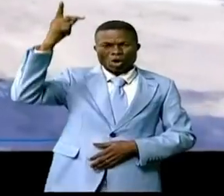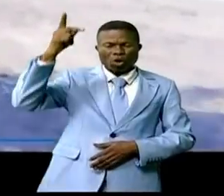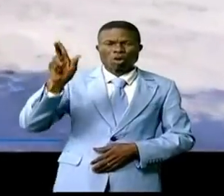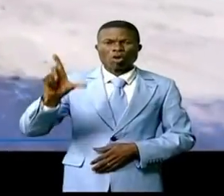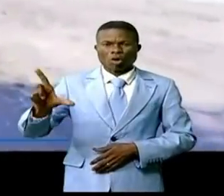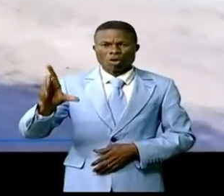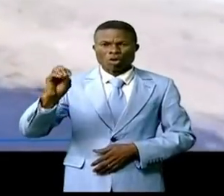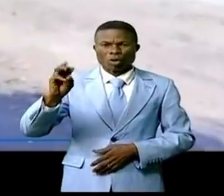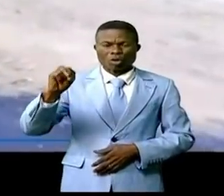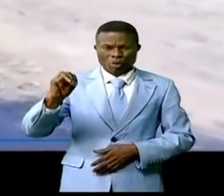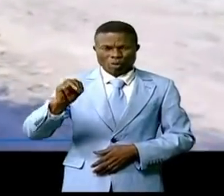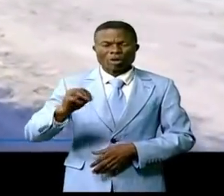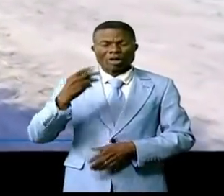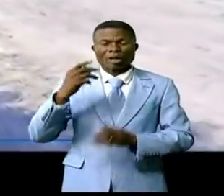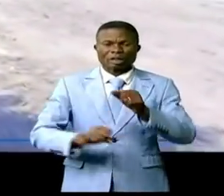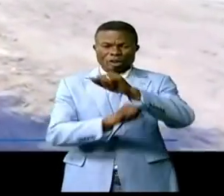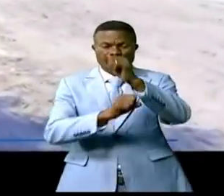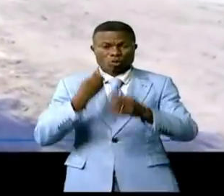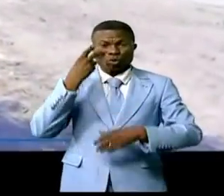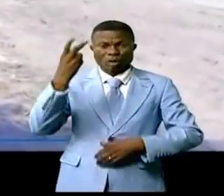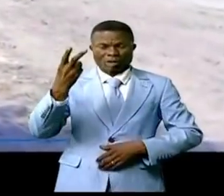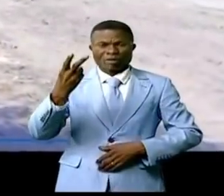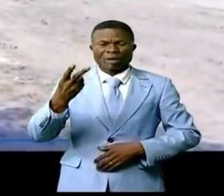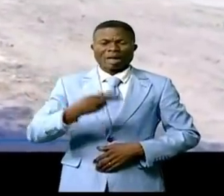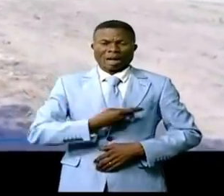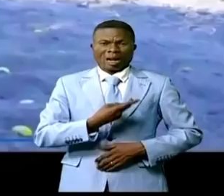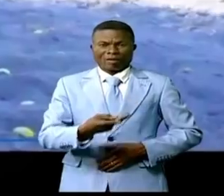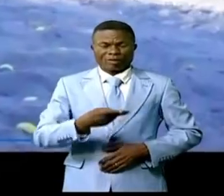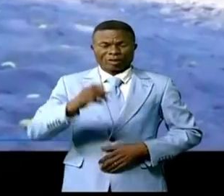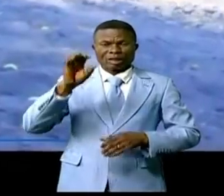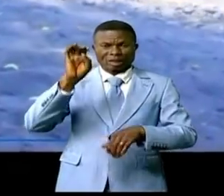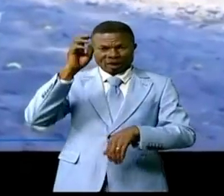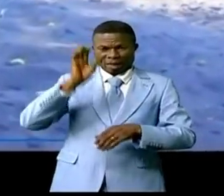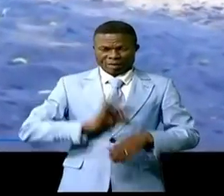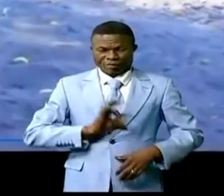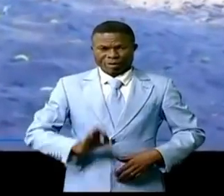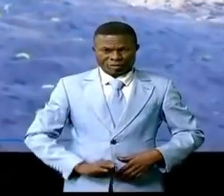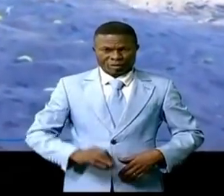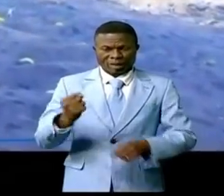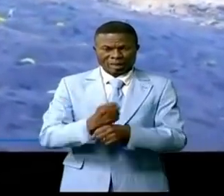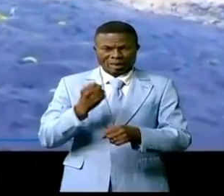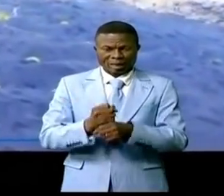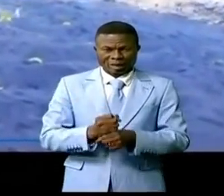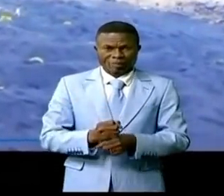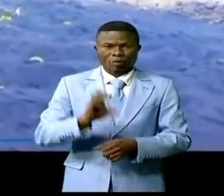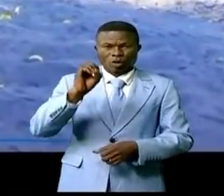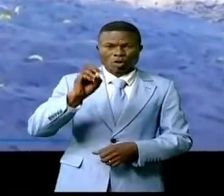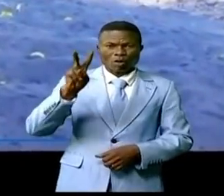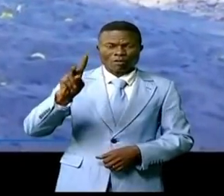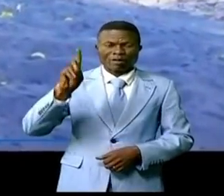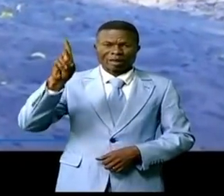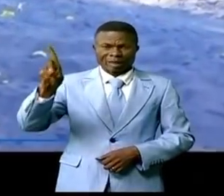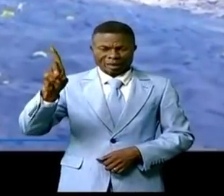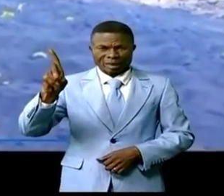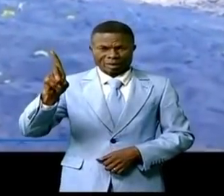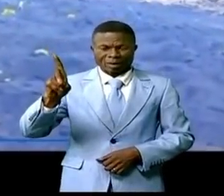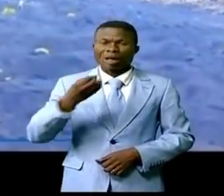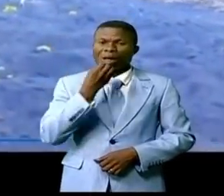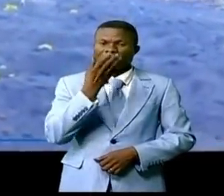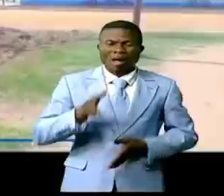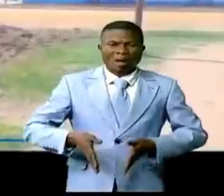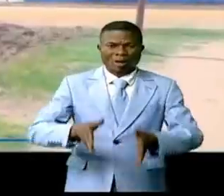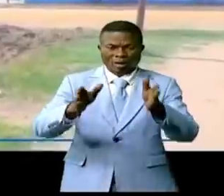qui matérialise la vision du chef de l'État à travers ses travaux exécutés par l'Office des voiries et drainage. Les cas des